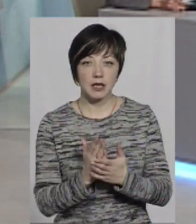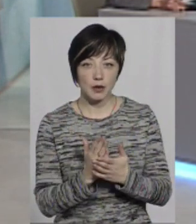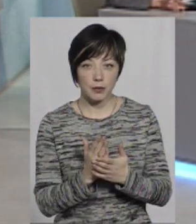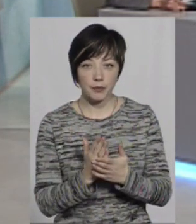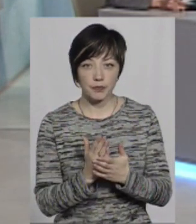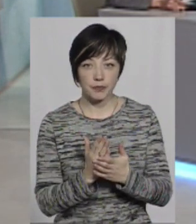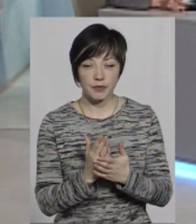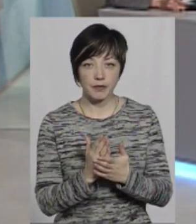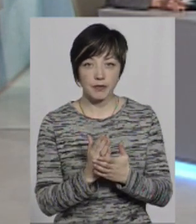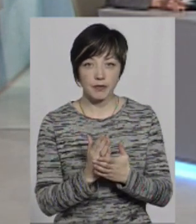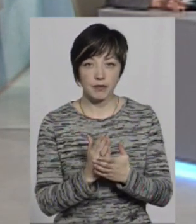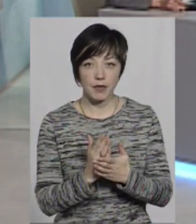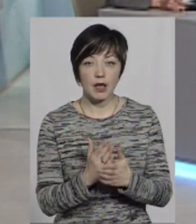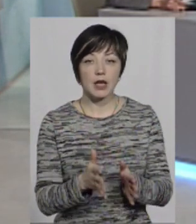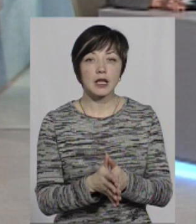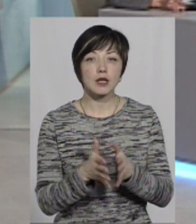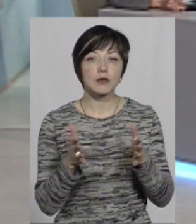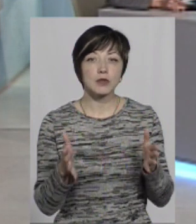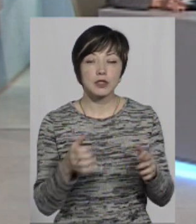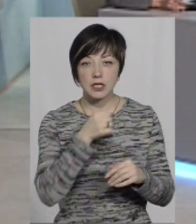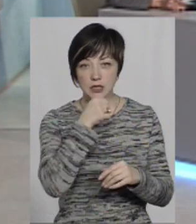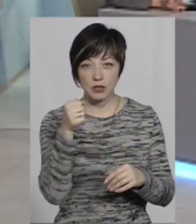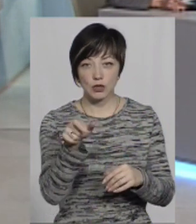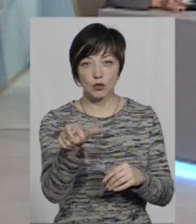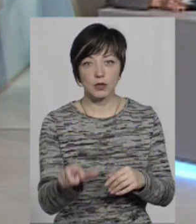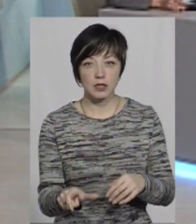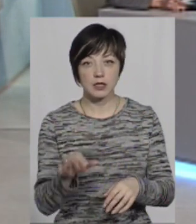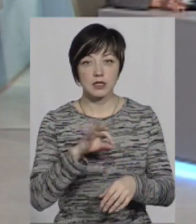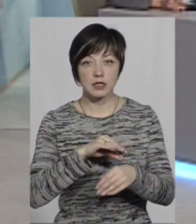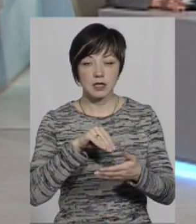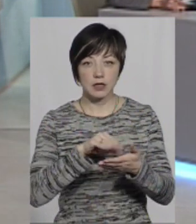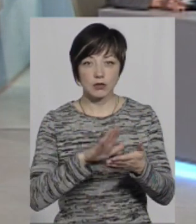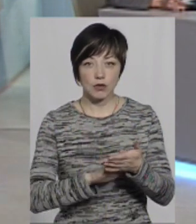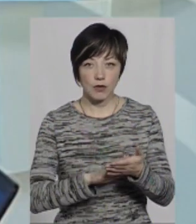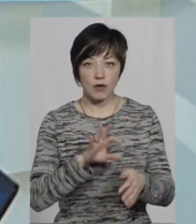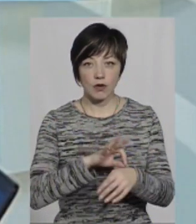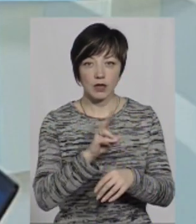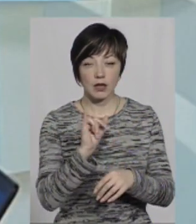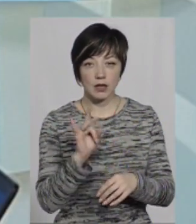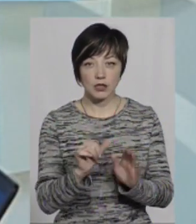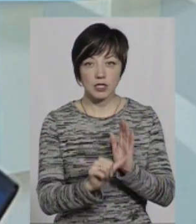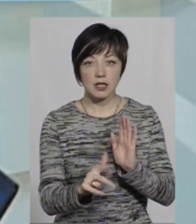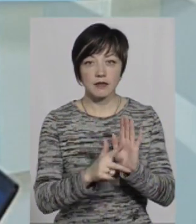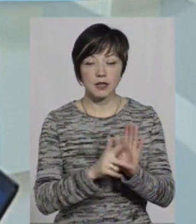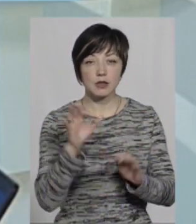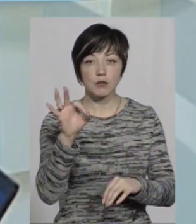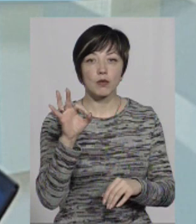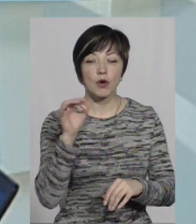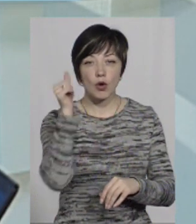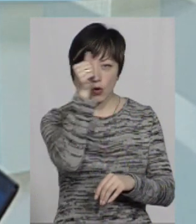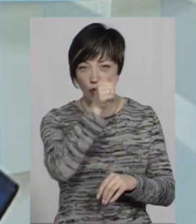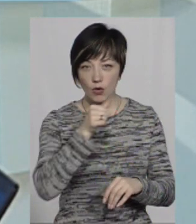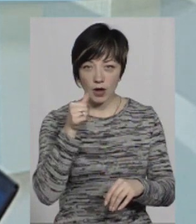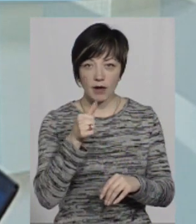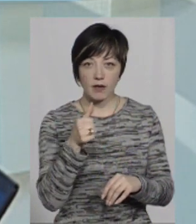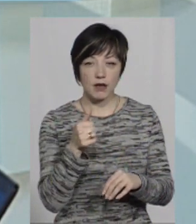навіть... В нас найбільша, найстарша людина, яка зареєстрована хвора на кір, 68 років. Значить, теоретично